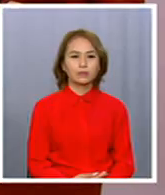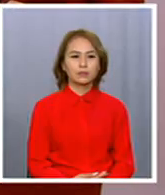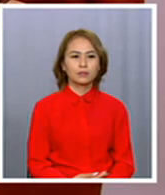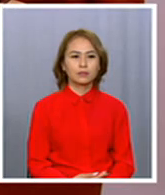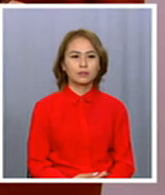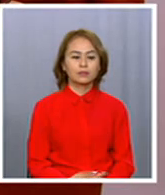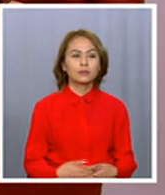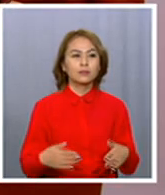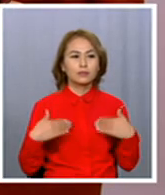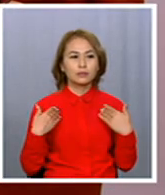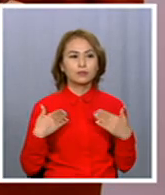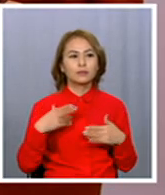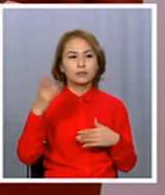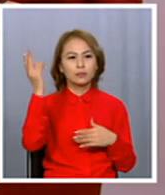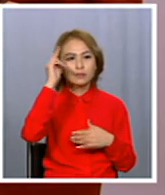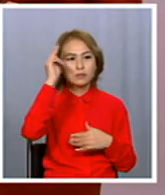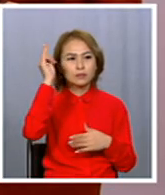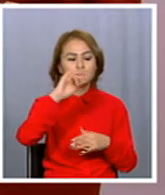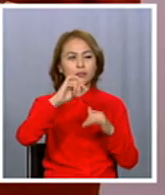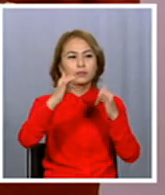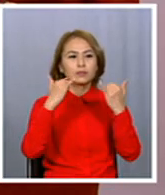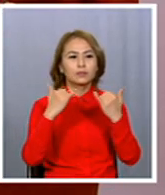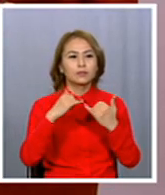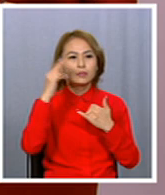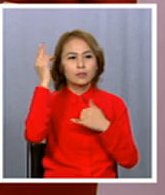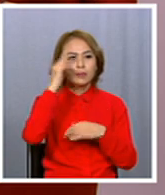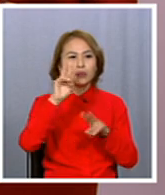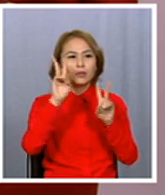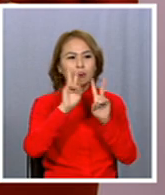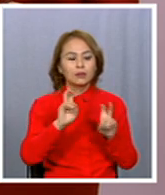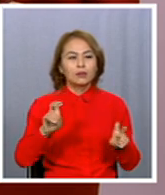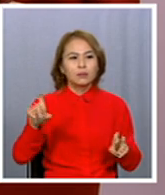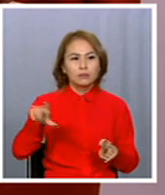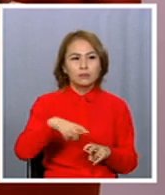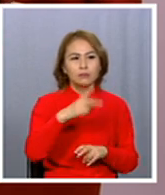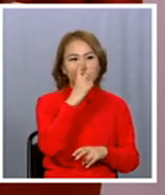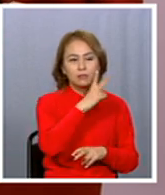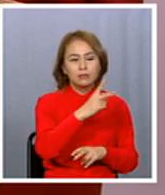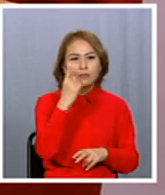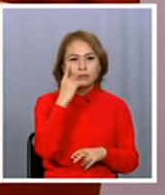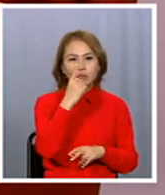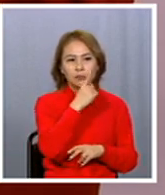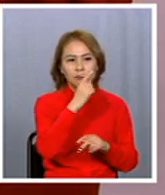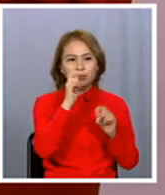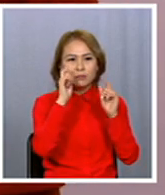Сәлеметсіңдер ме, оқушылар? Бүгінгі сабағымыздың тақырыбы «Бұлақ көрсең көзін аш».